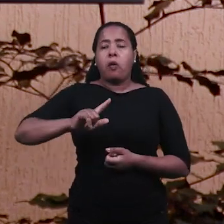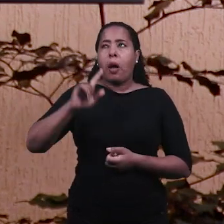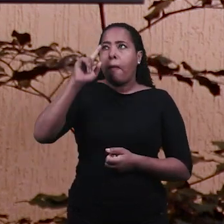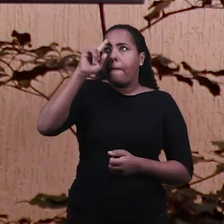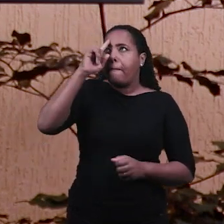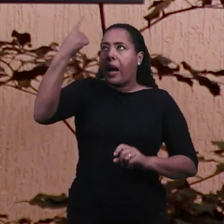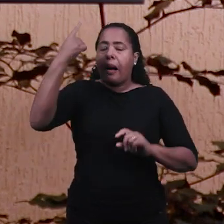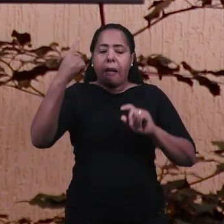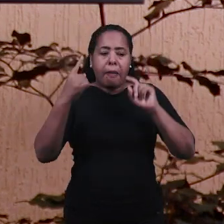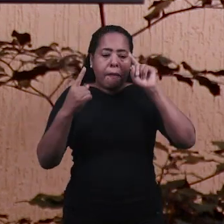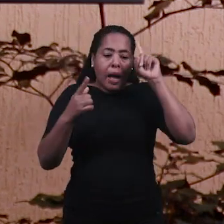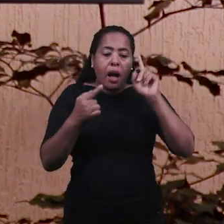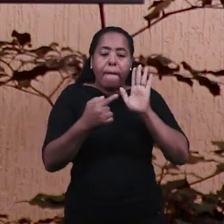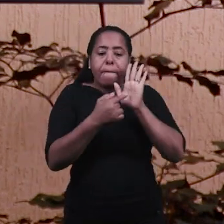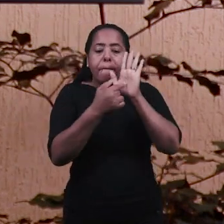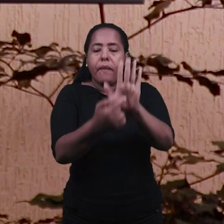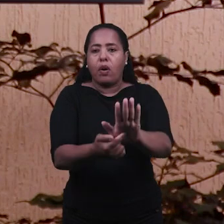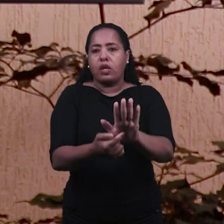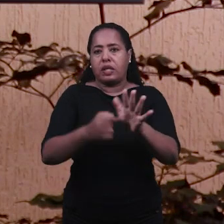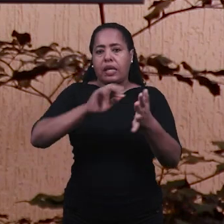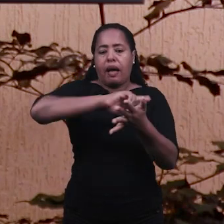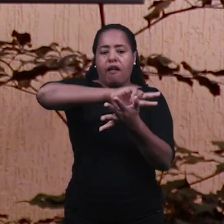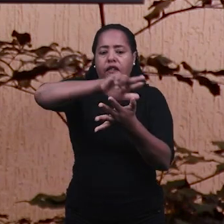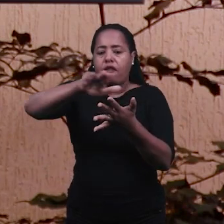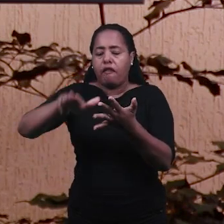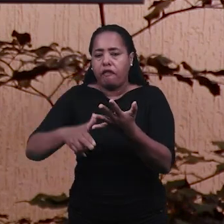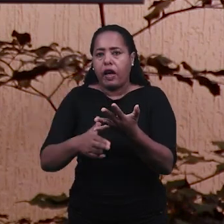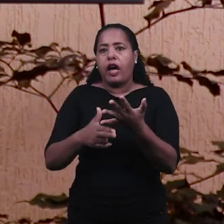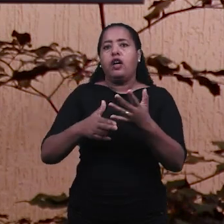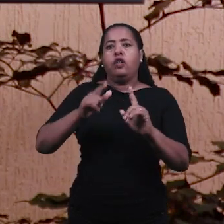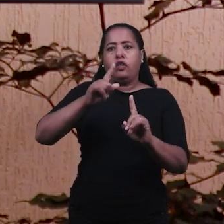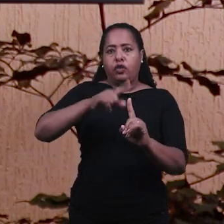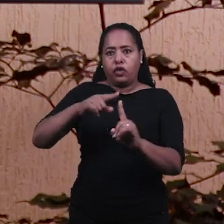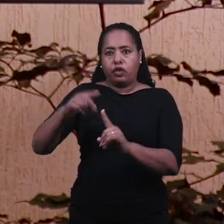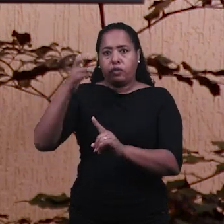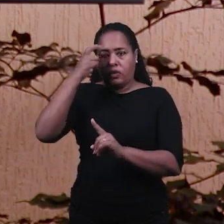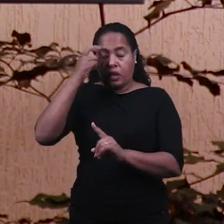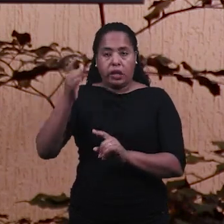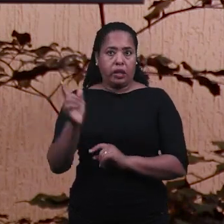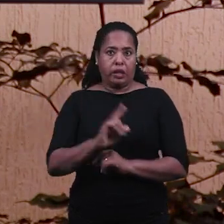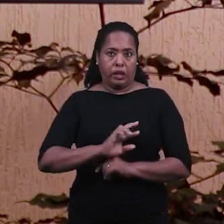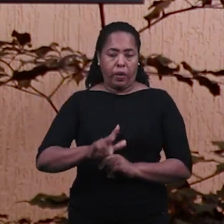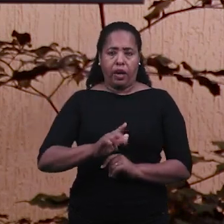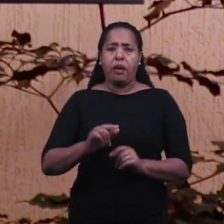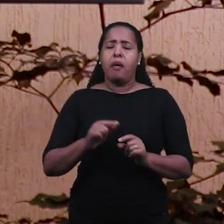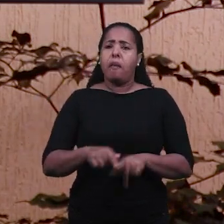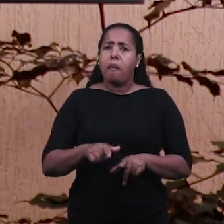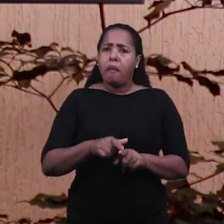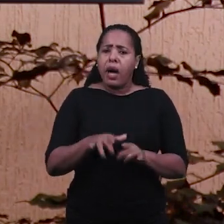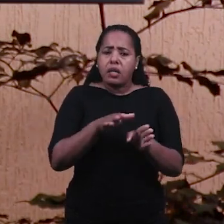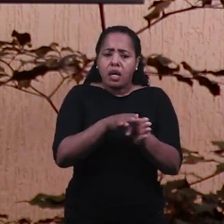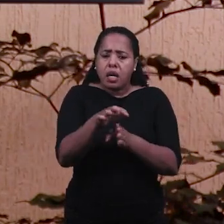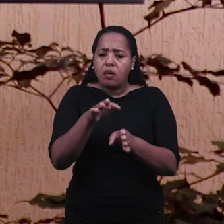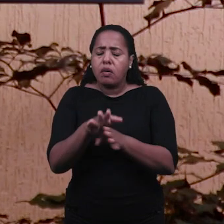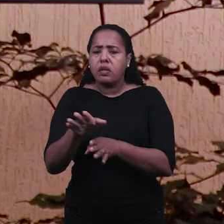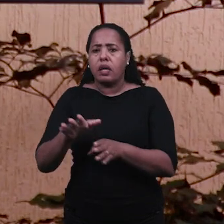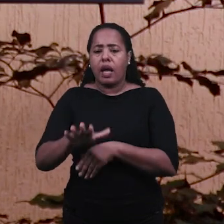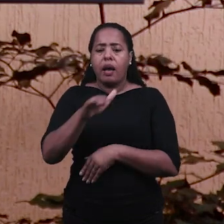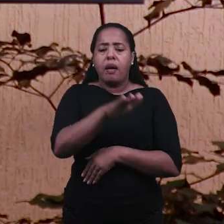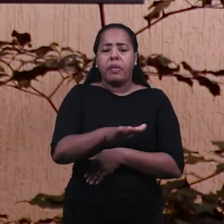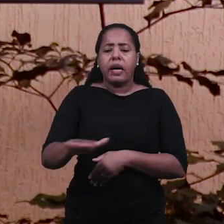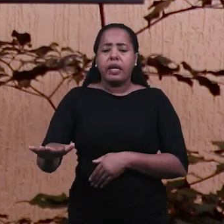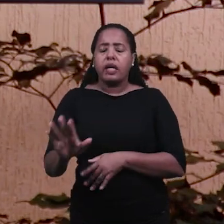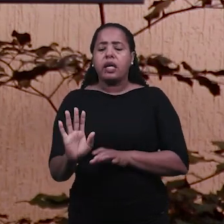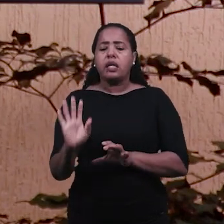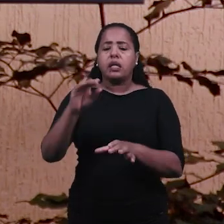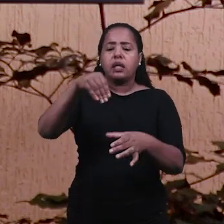pas notre idée de parler sur plusieurs types d'intelligence, mais avertir les frères pour cet enfant qui